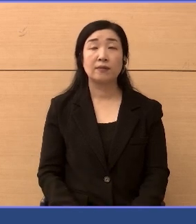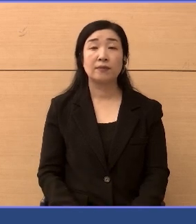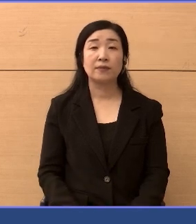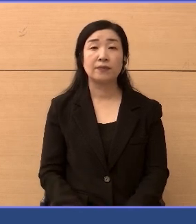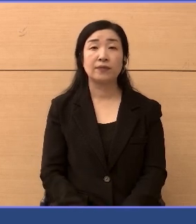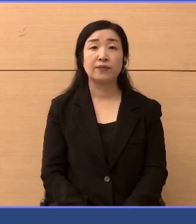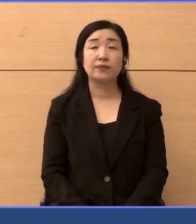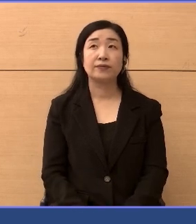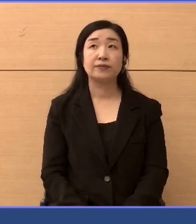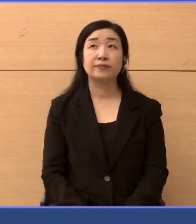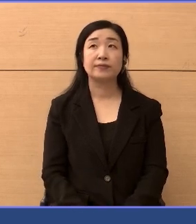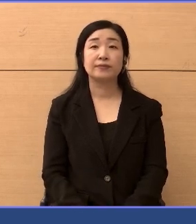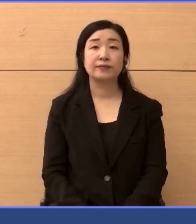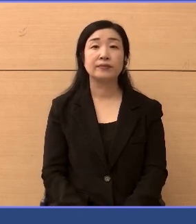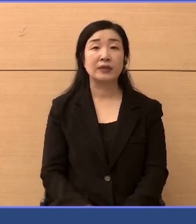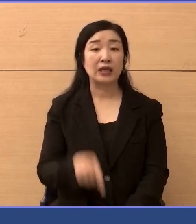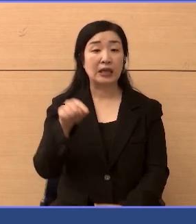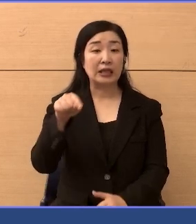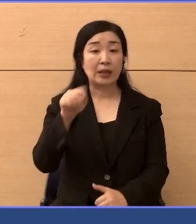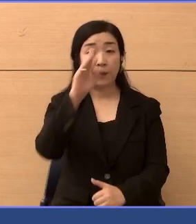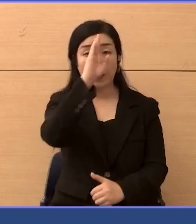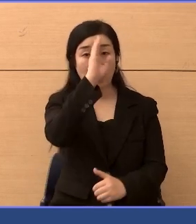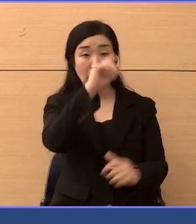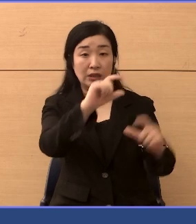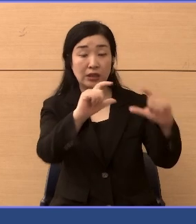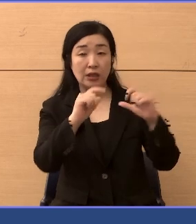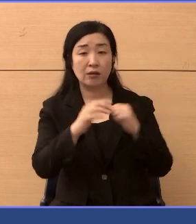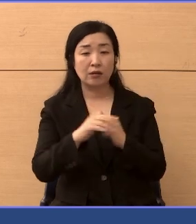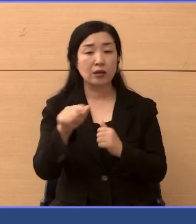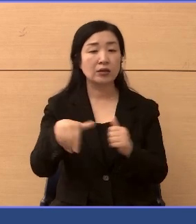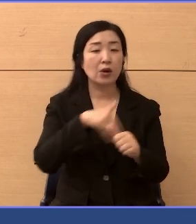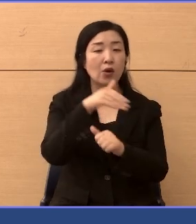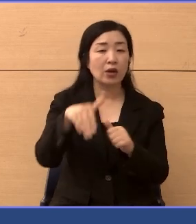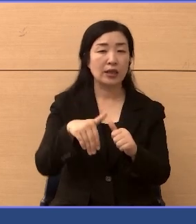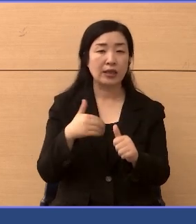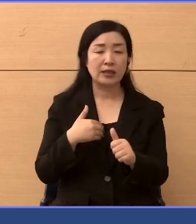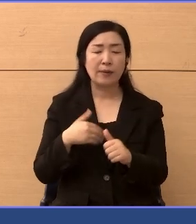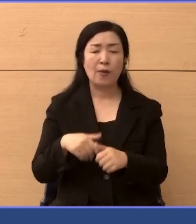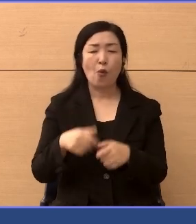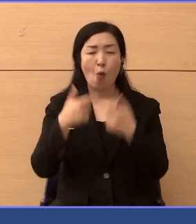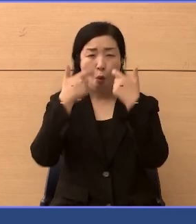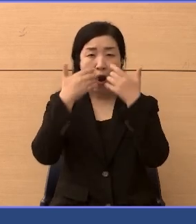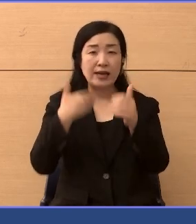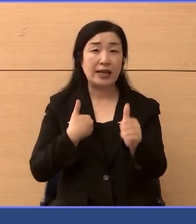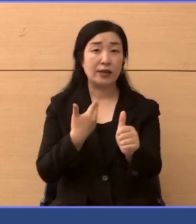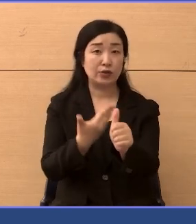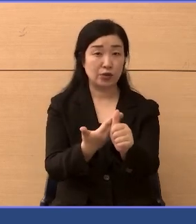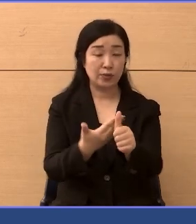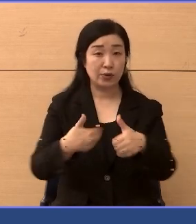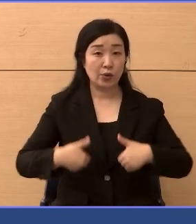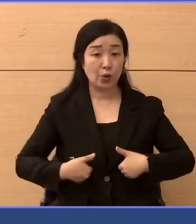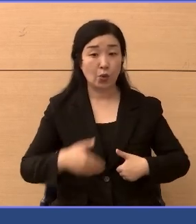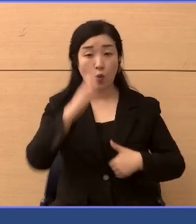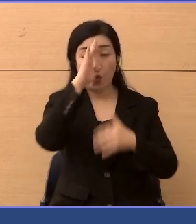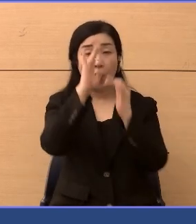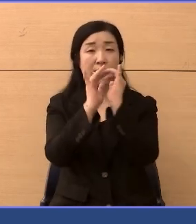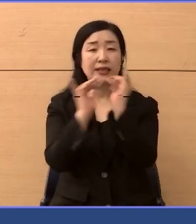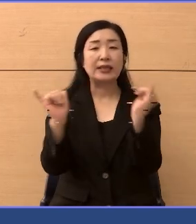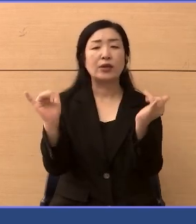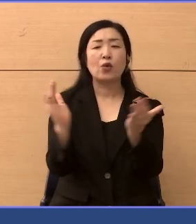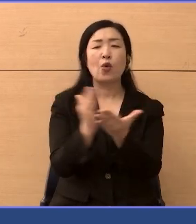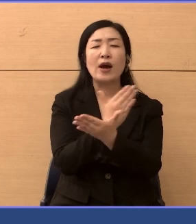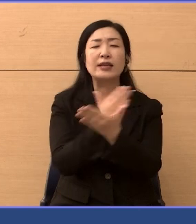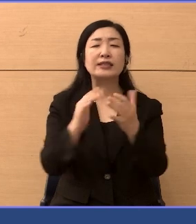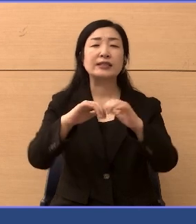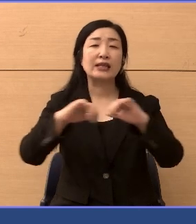and teenage years to 이런 be socially 증상들을 저희가 제대로 isolated. They may 알려줄 not 수 have 있도록 해야 friends 됩니다. 이 either in their 환자들이 neighborhood 제대로 or 분리가